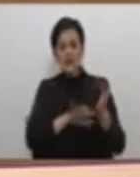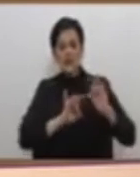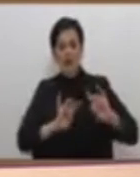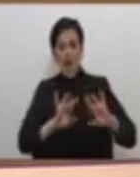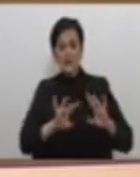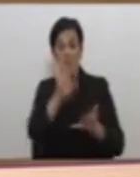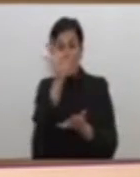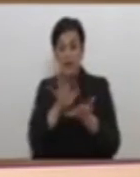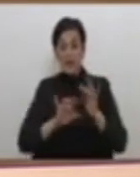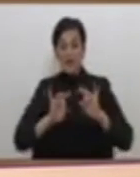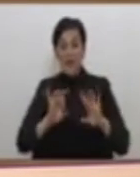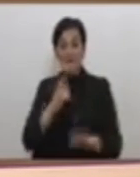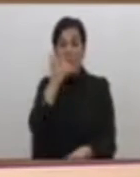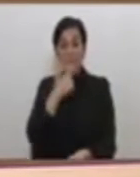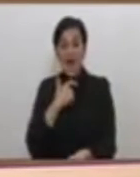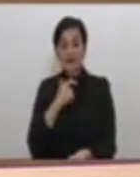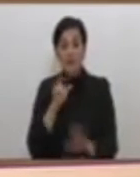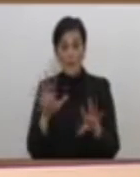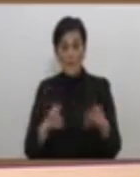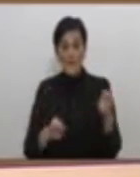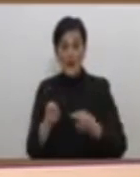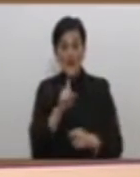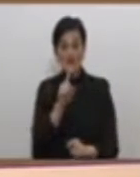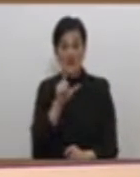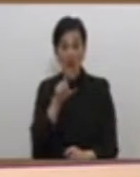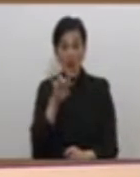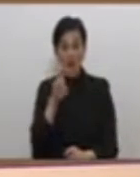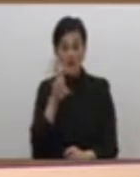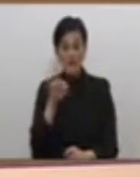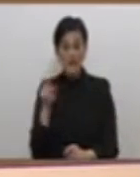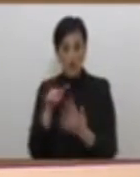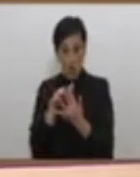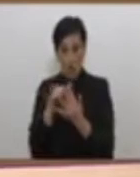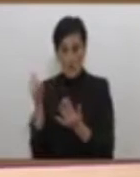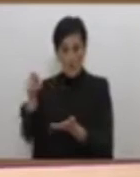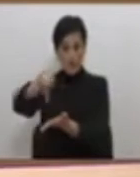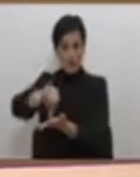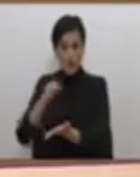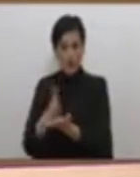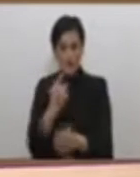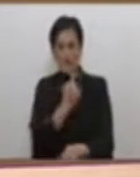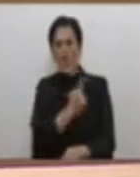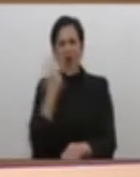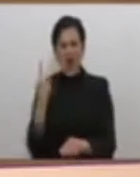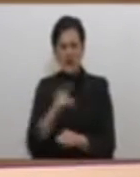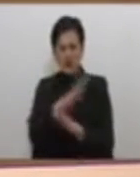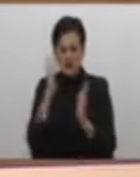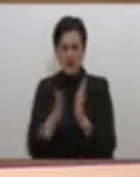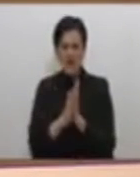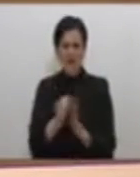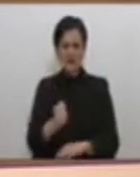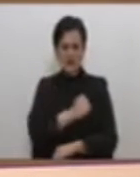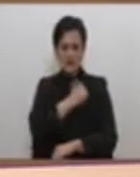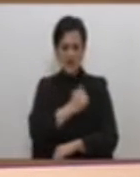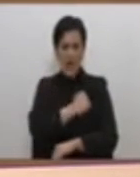რომელზეც ბატონმა ზელენსკიმ, პრეზიდენტ ზელენსკიმ, რომელიც ომში იმყოფება ერთ-ერთ ყველაზე დიდ სამხედრო